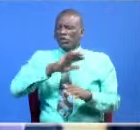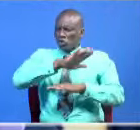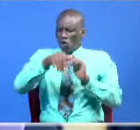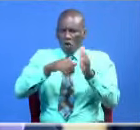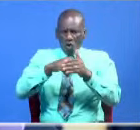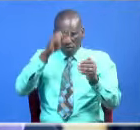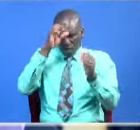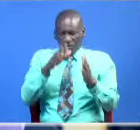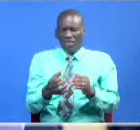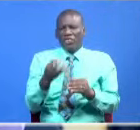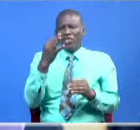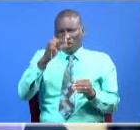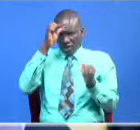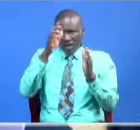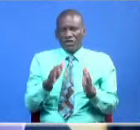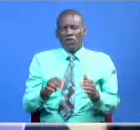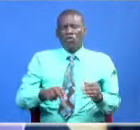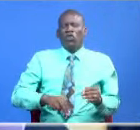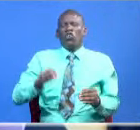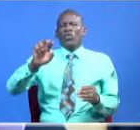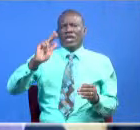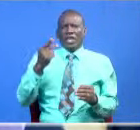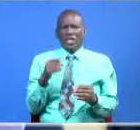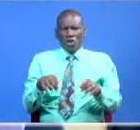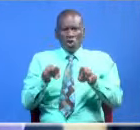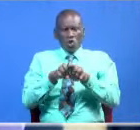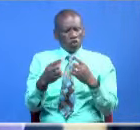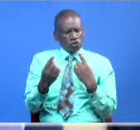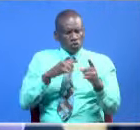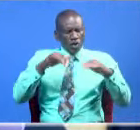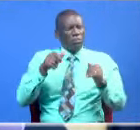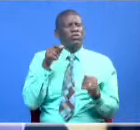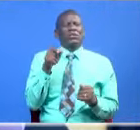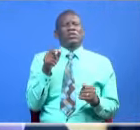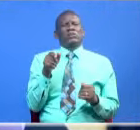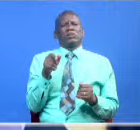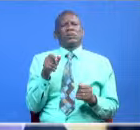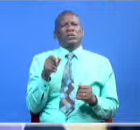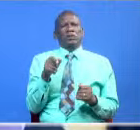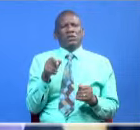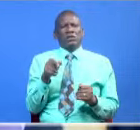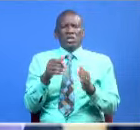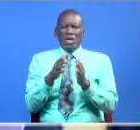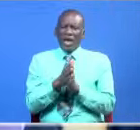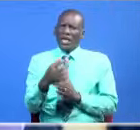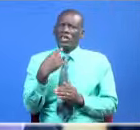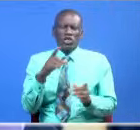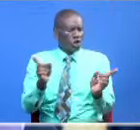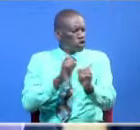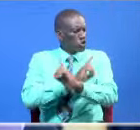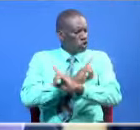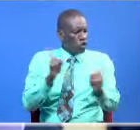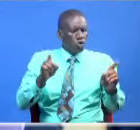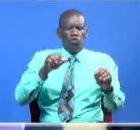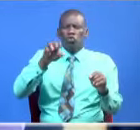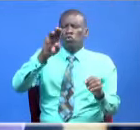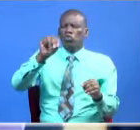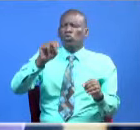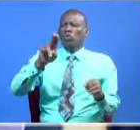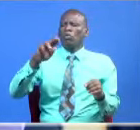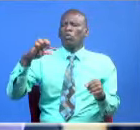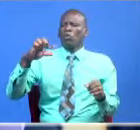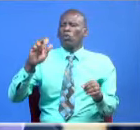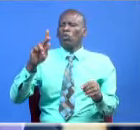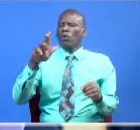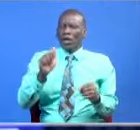three governors from Northern Kenya, to also speak about this and say no to muguka, please. This thing